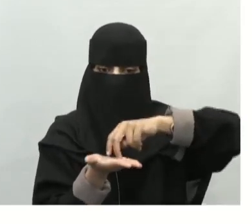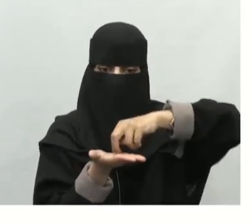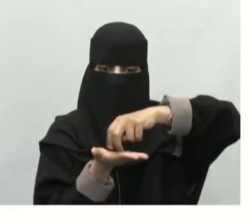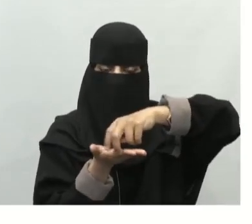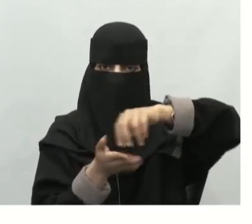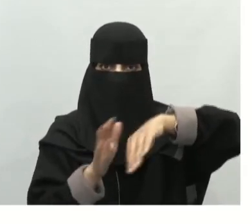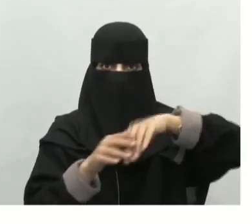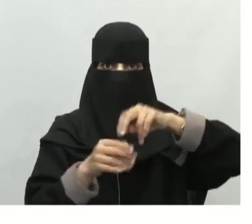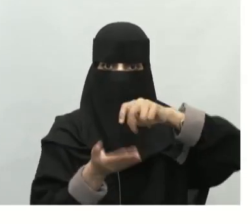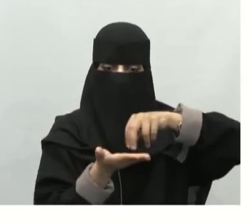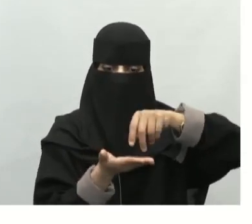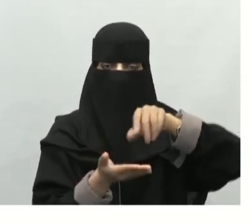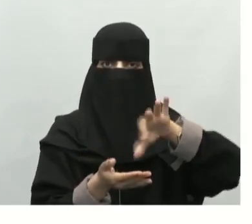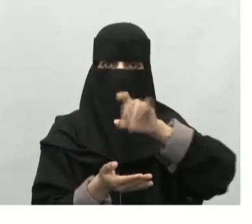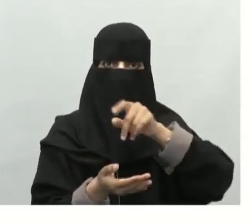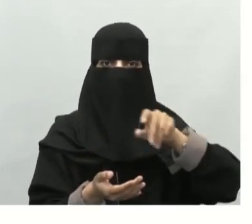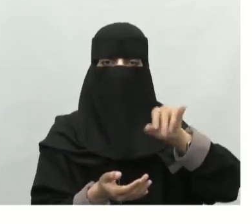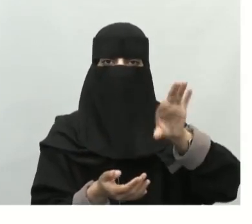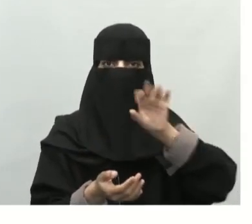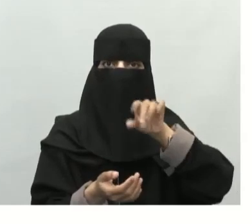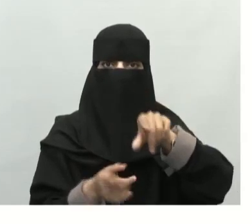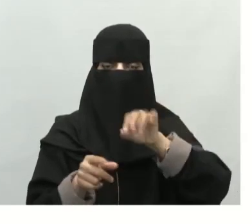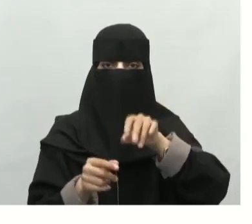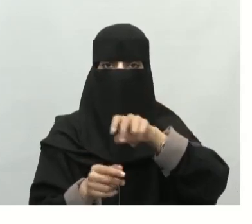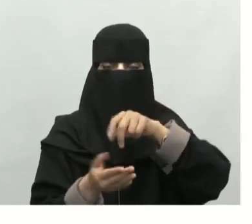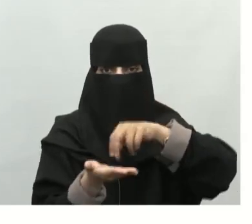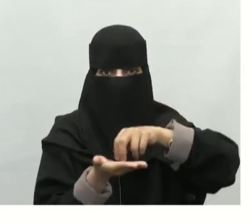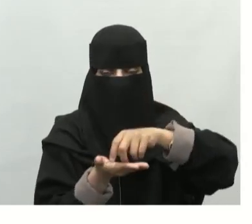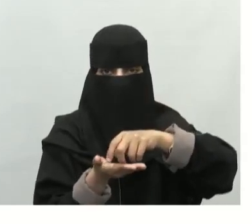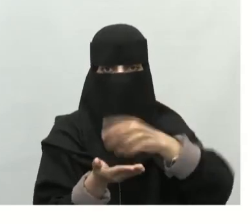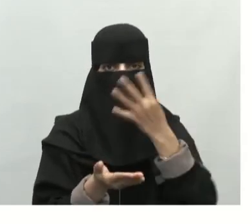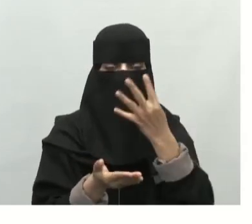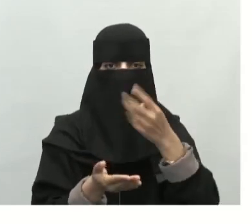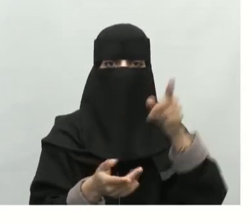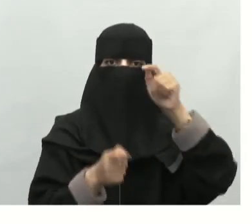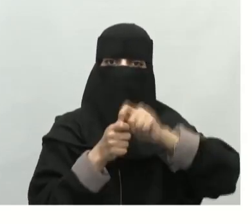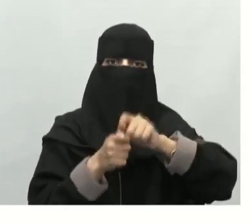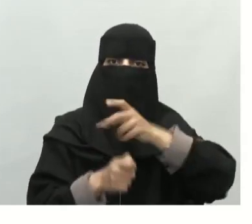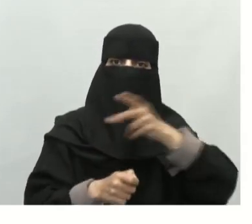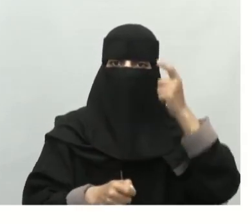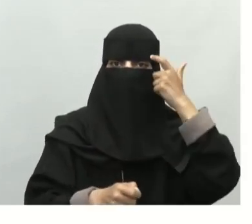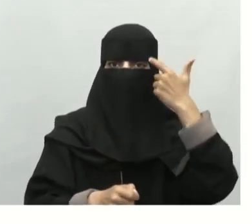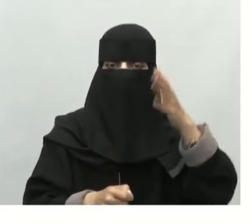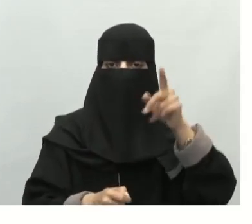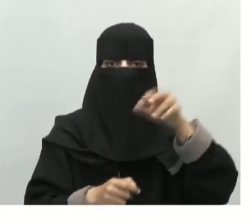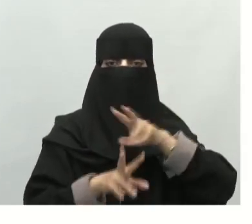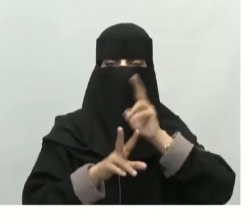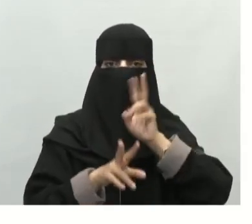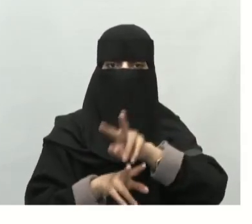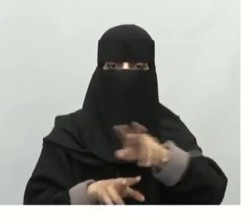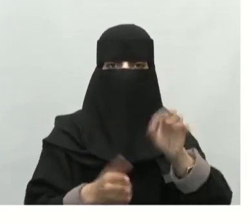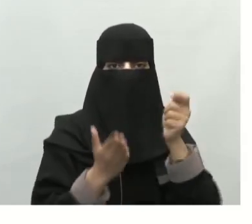الثديات لها رجلين ومنهم من يمشي على اربع يخلق الله ما يشاء ان الله على كل شيء